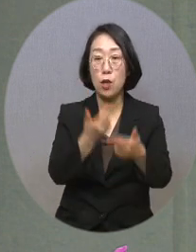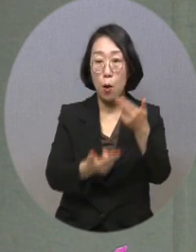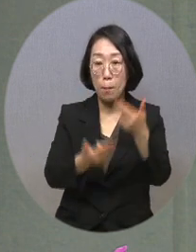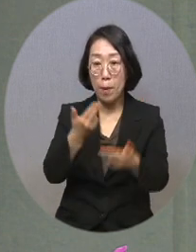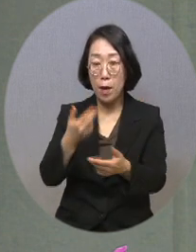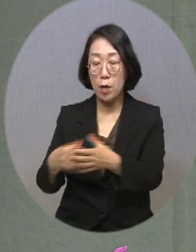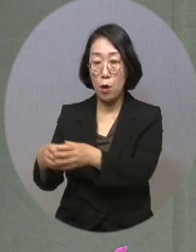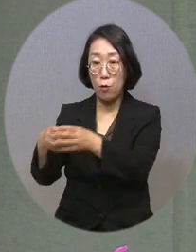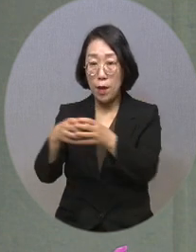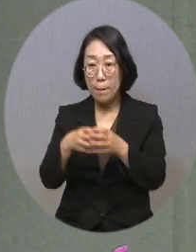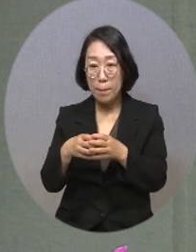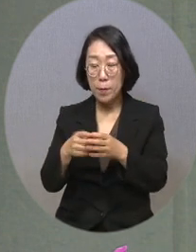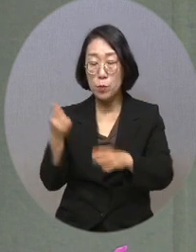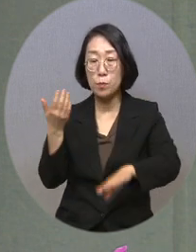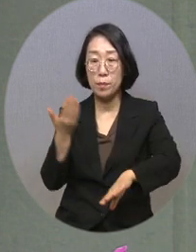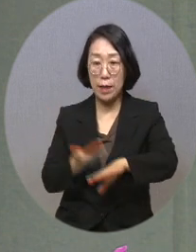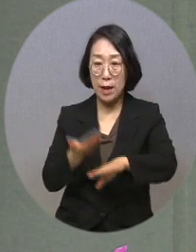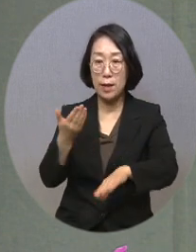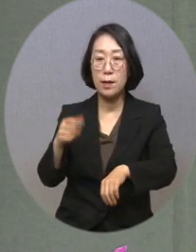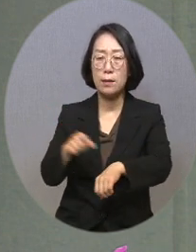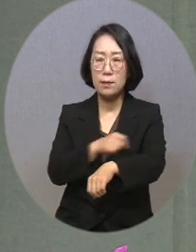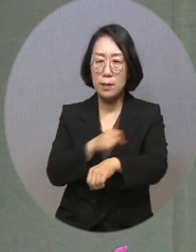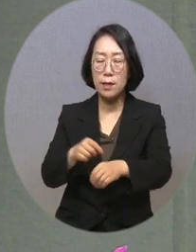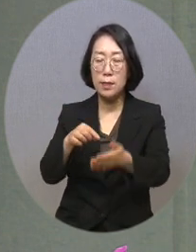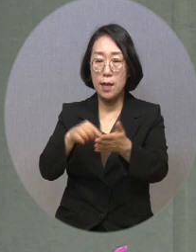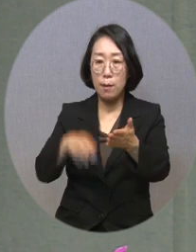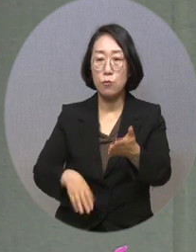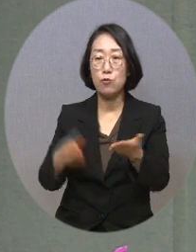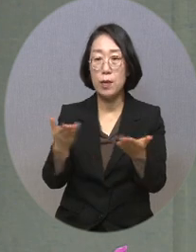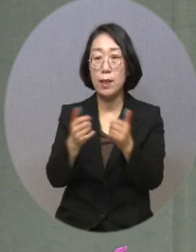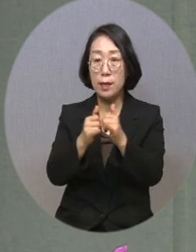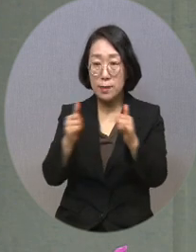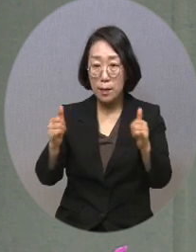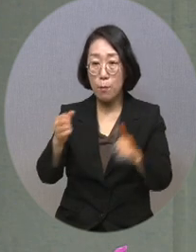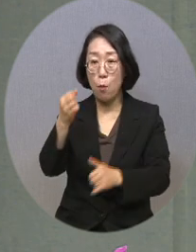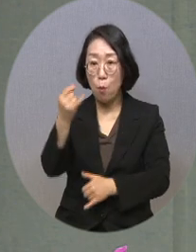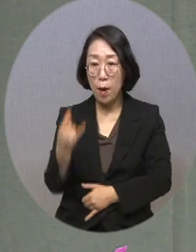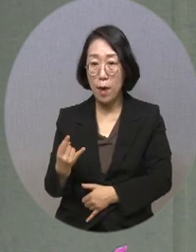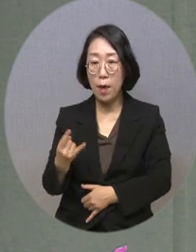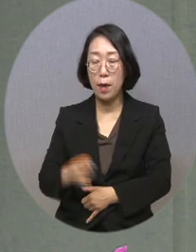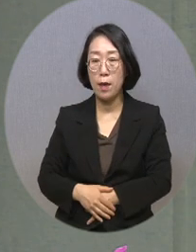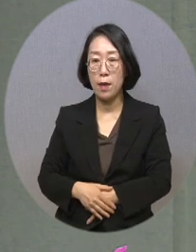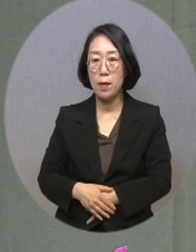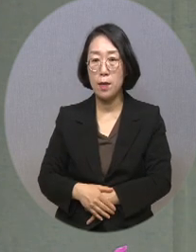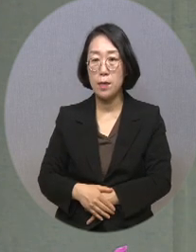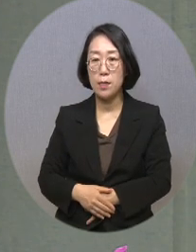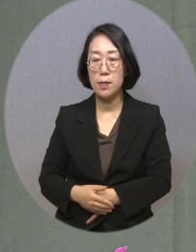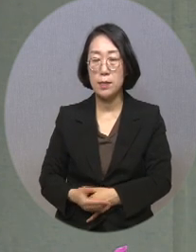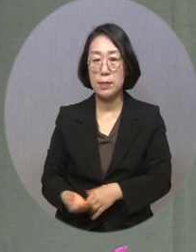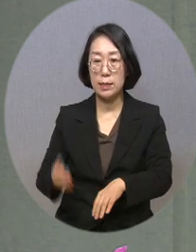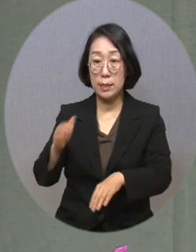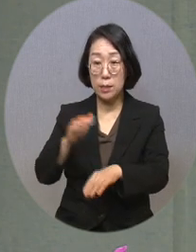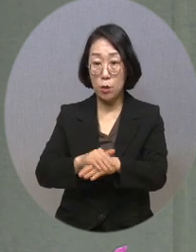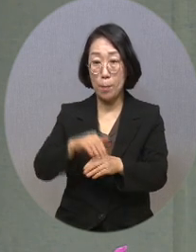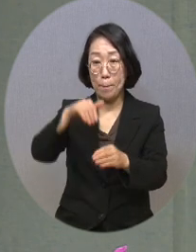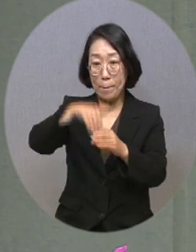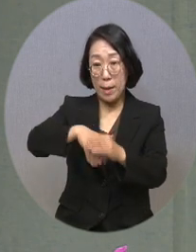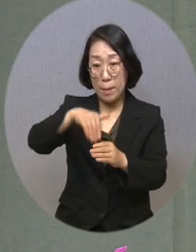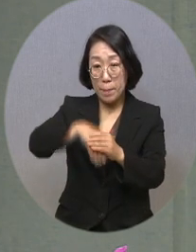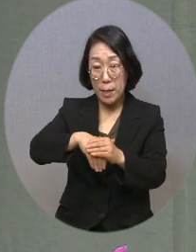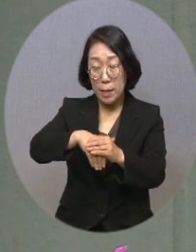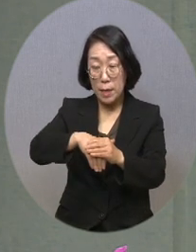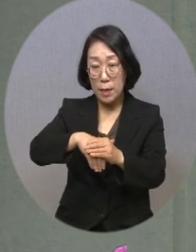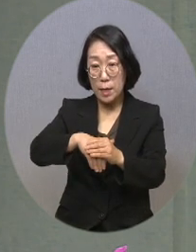이런 구성과 달리 네. 특히 세무사회는 직선제로 네. 회장을